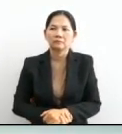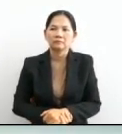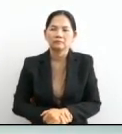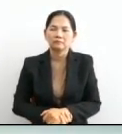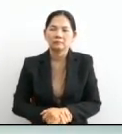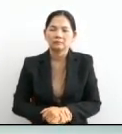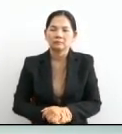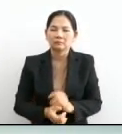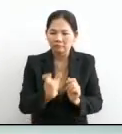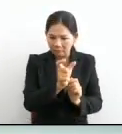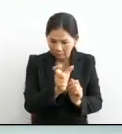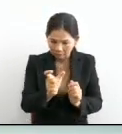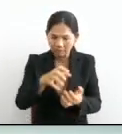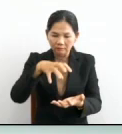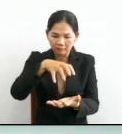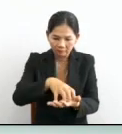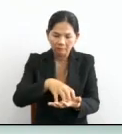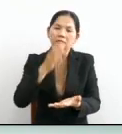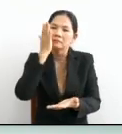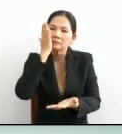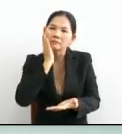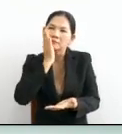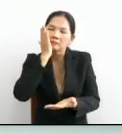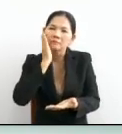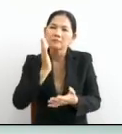chá con đọc khlê mà tay tới nôm bào